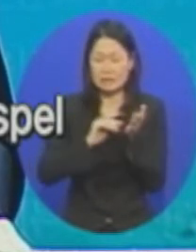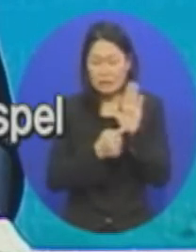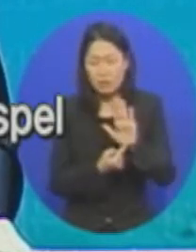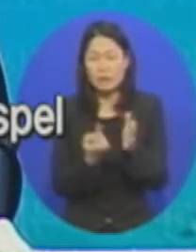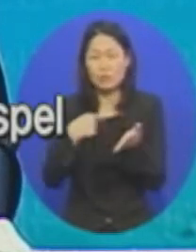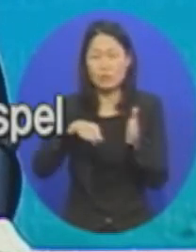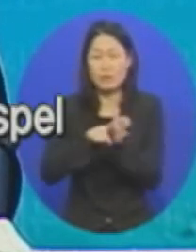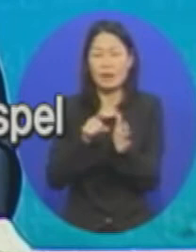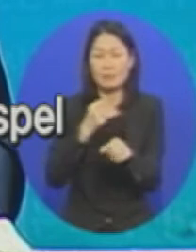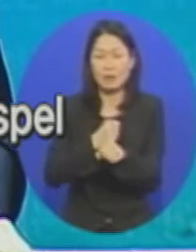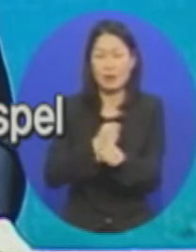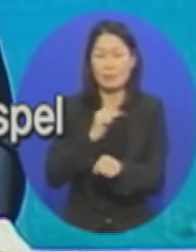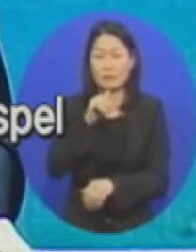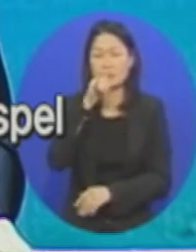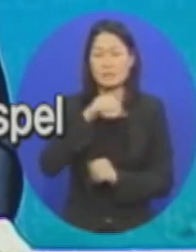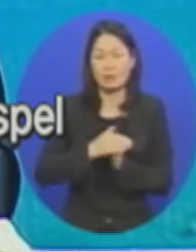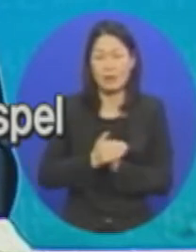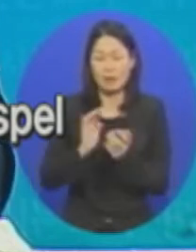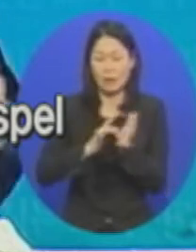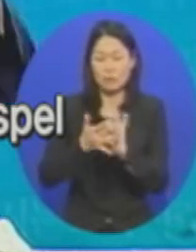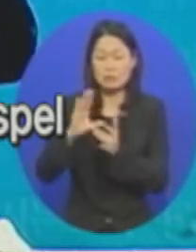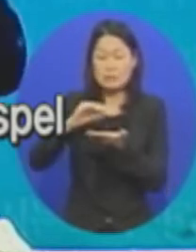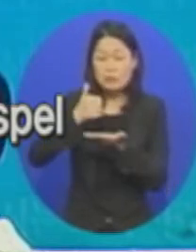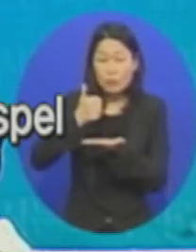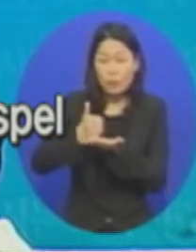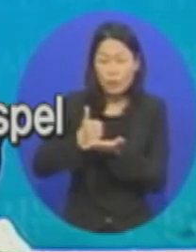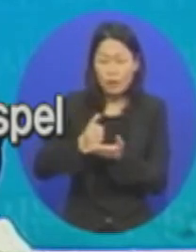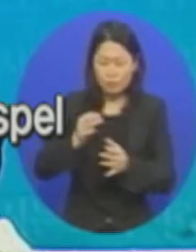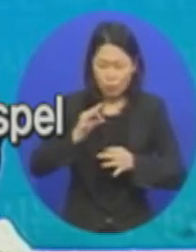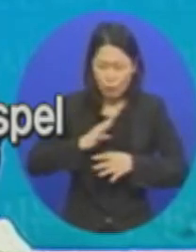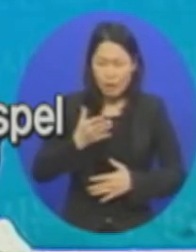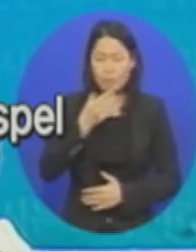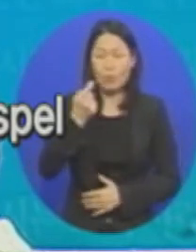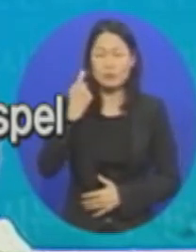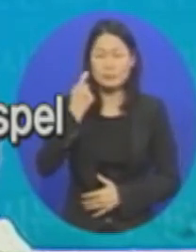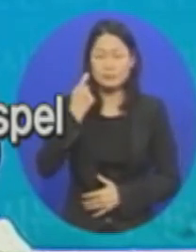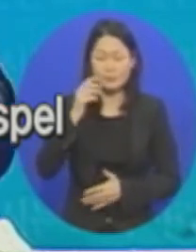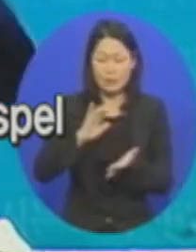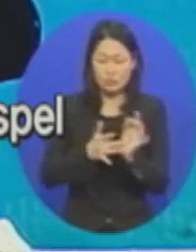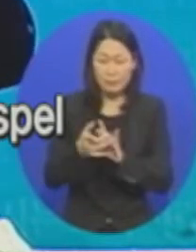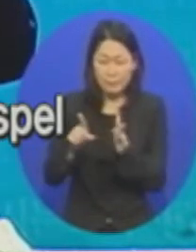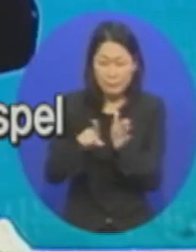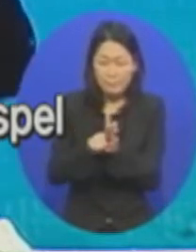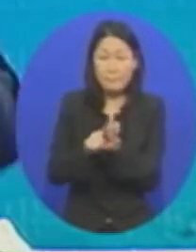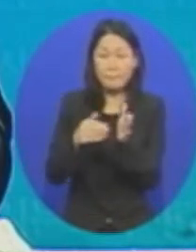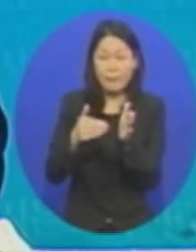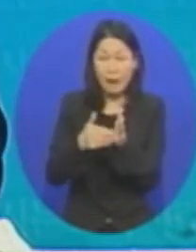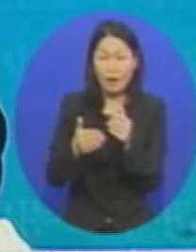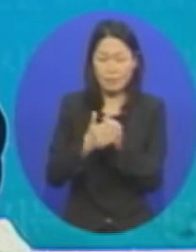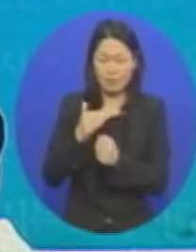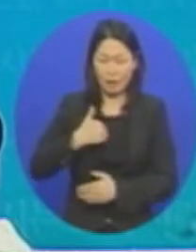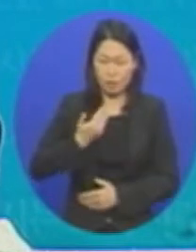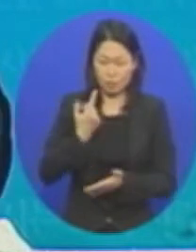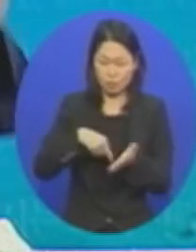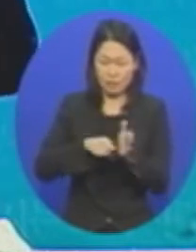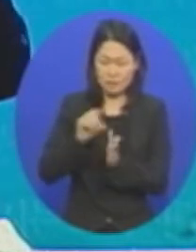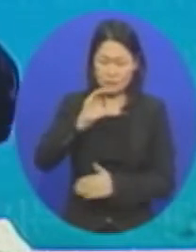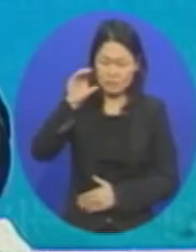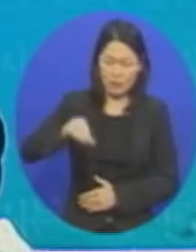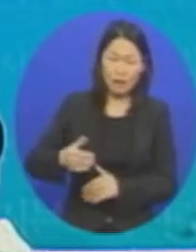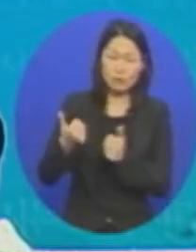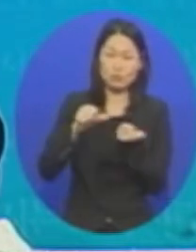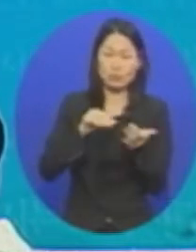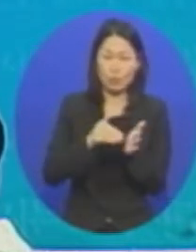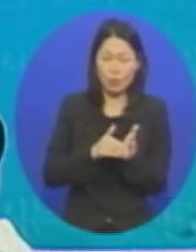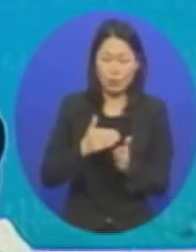예수 그리스도의 이 놀라운 복음 예수님을 믿기만 하면 나 위해 십자가에 죽으신 거 나 위에